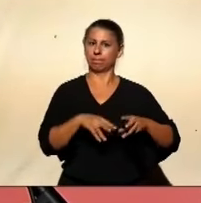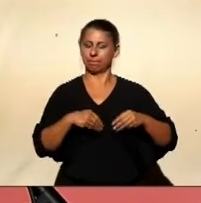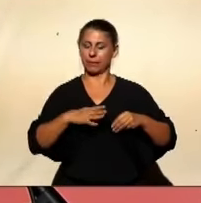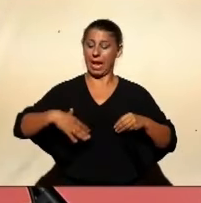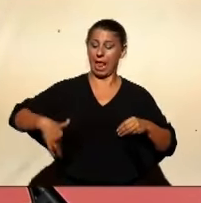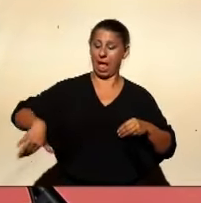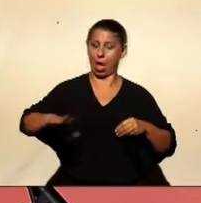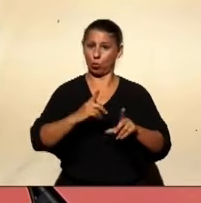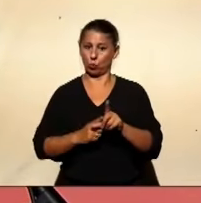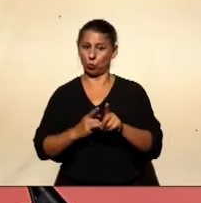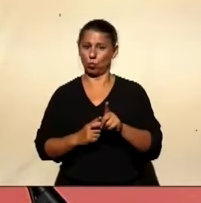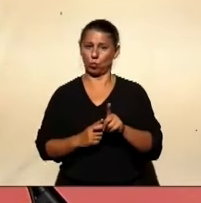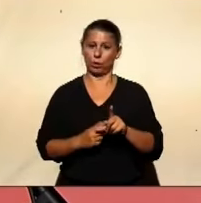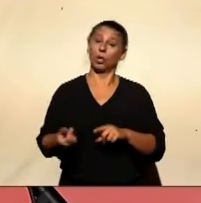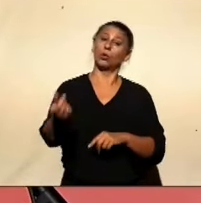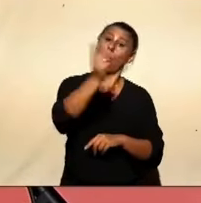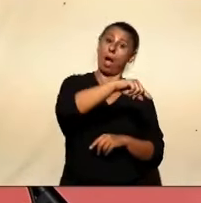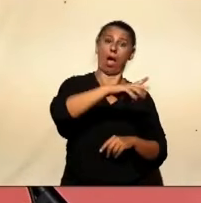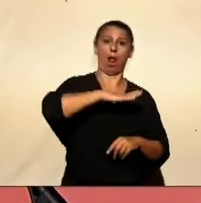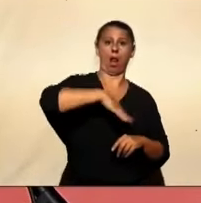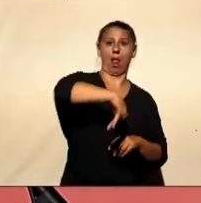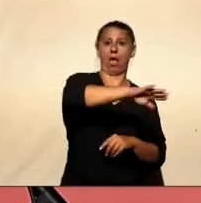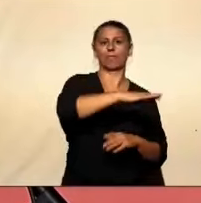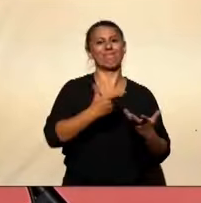λαό μας, τους άλλους λαούς,